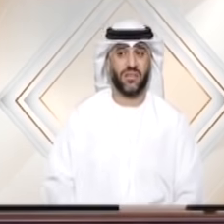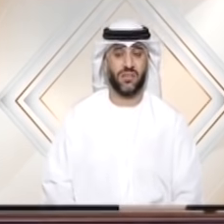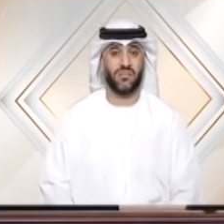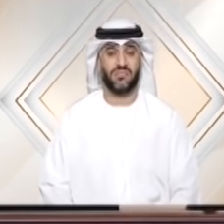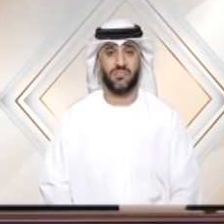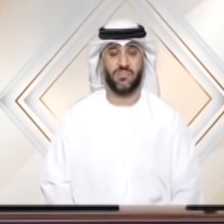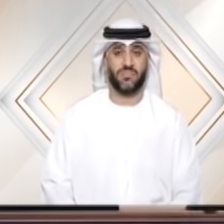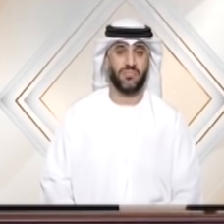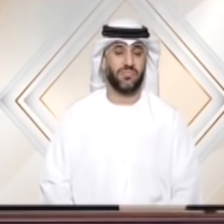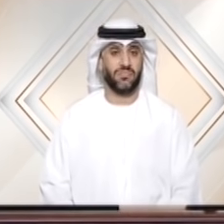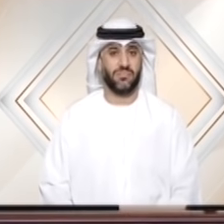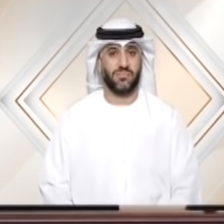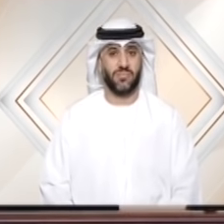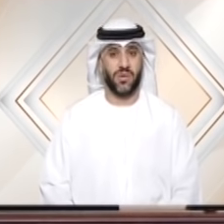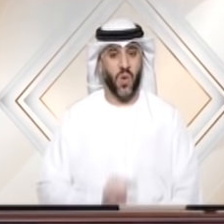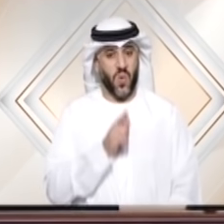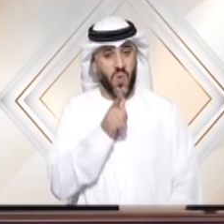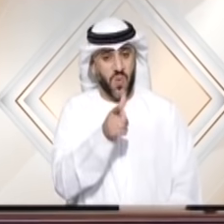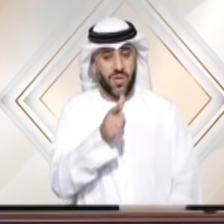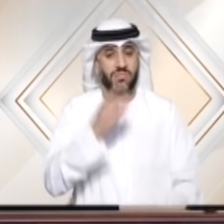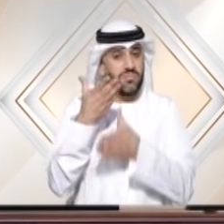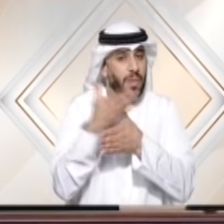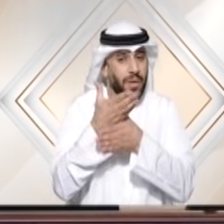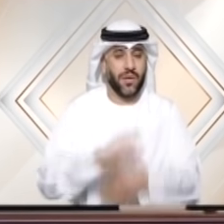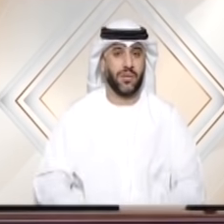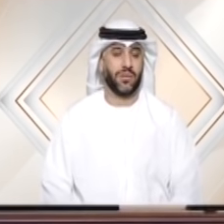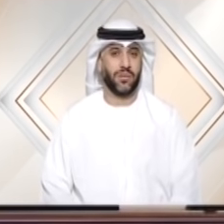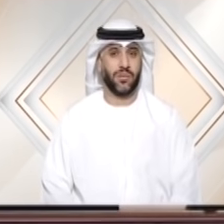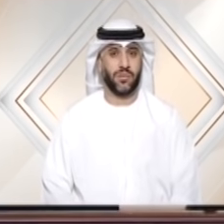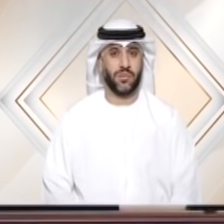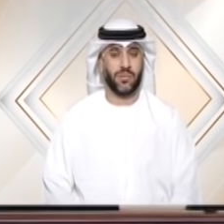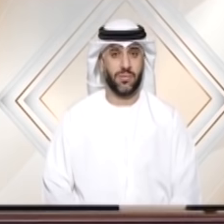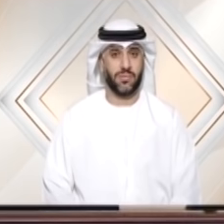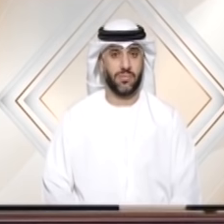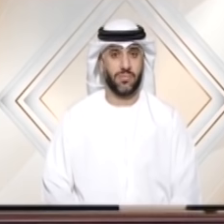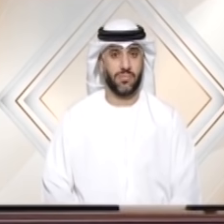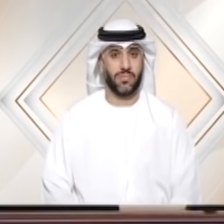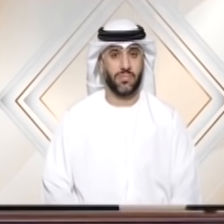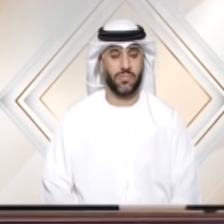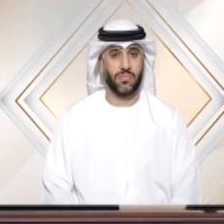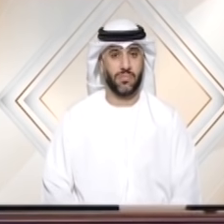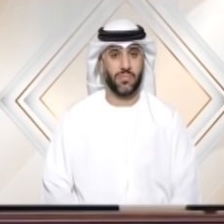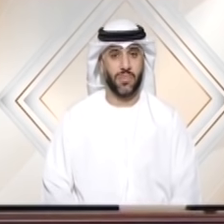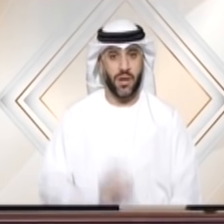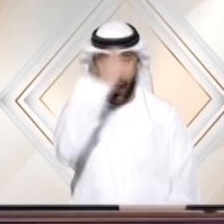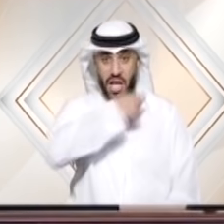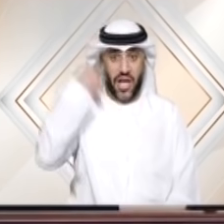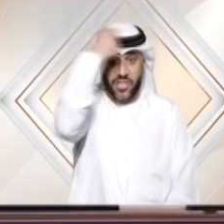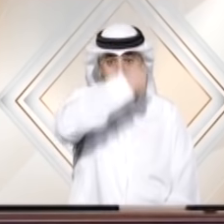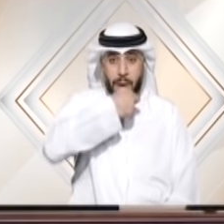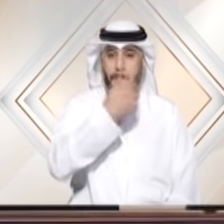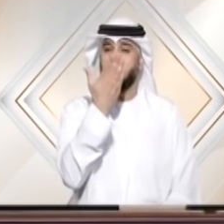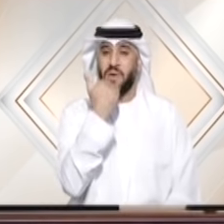لا لا هو عشان انا اكون معك صريحه، هي سبب شرارة المشكله شيخ بيني وبينه اني انا مو شرحت الحجاب انه انا